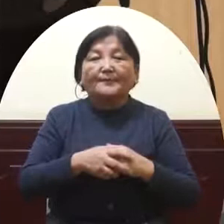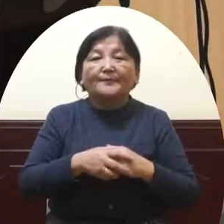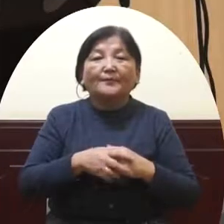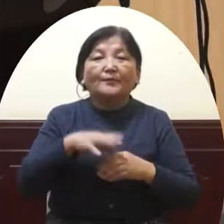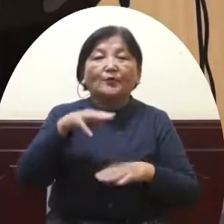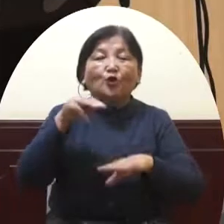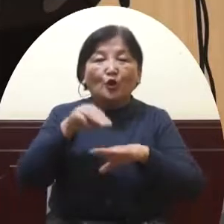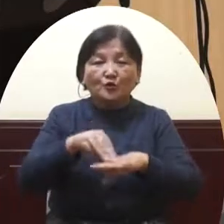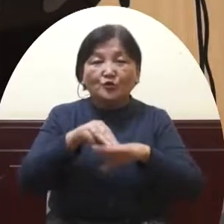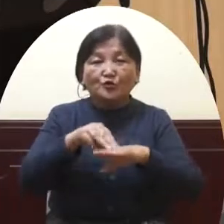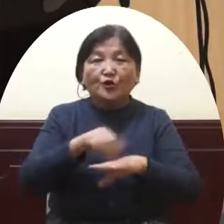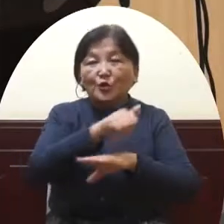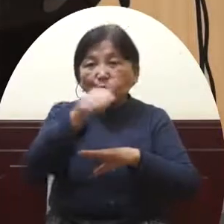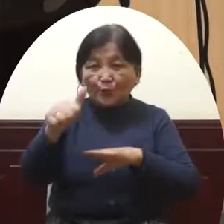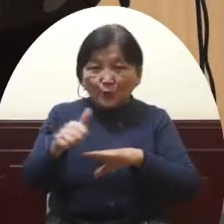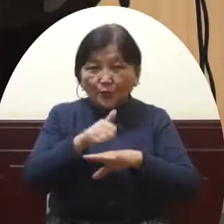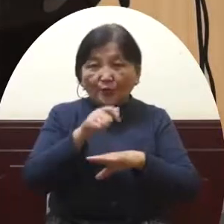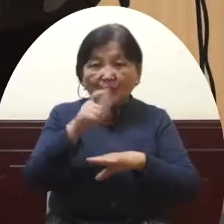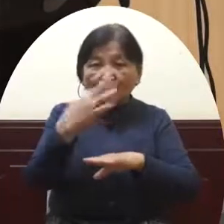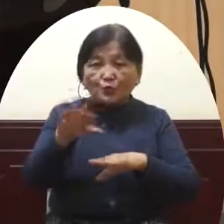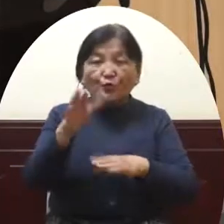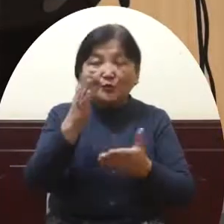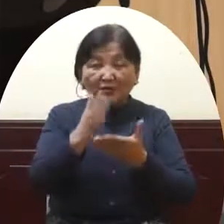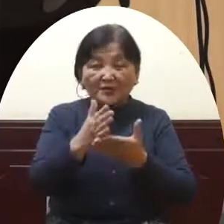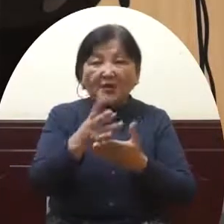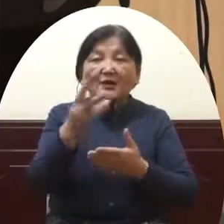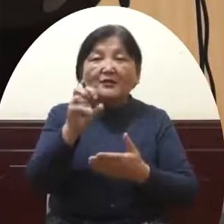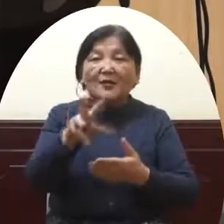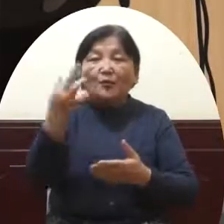тэр тогтолцооны бүрдэл хэсэг болцсон намуудыг